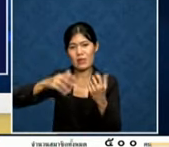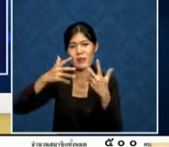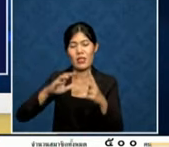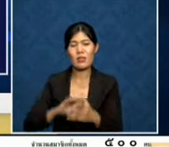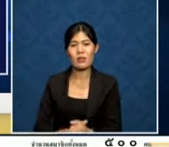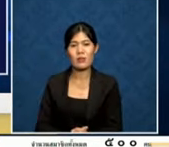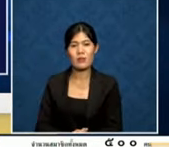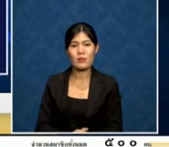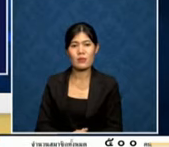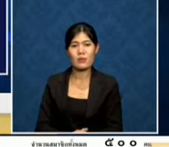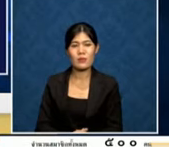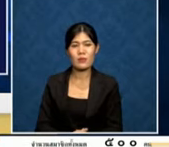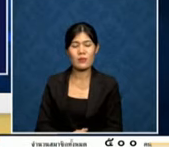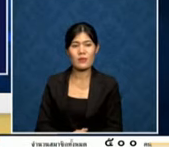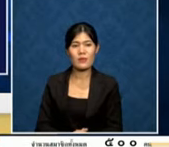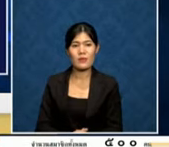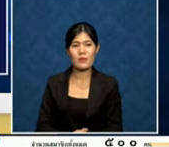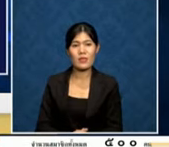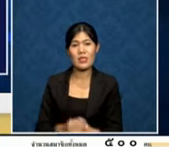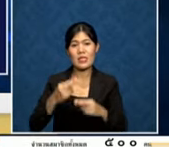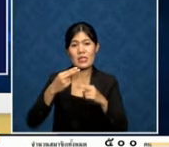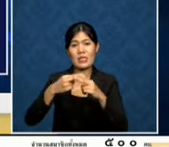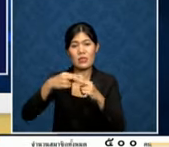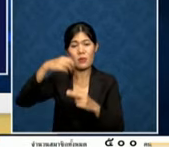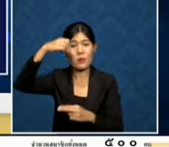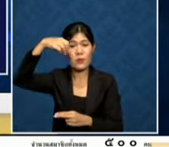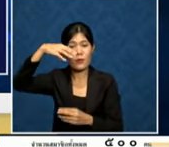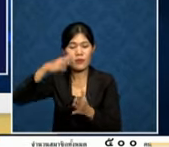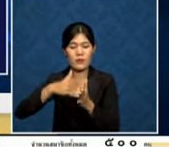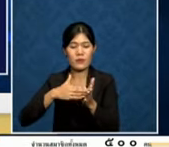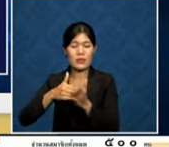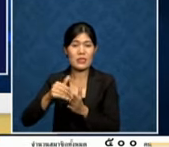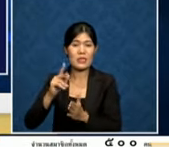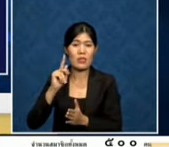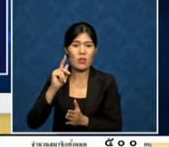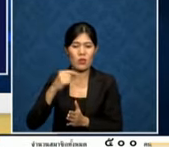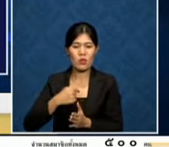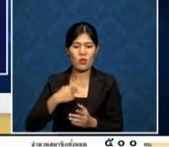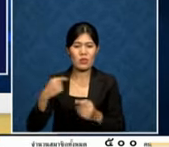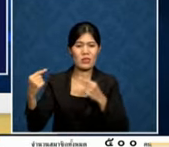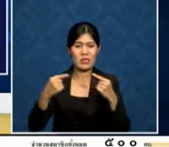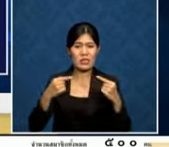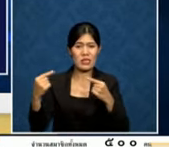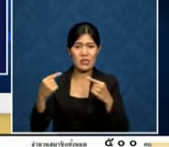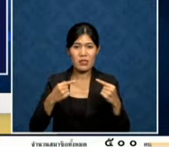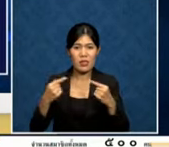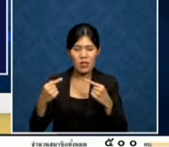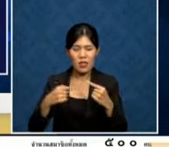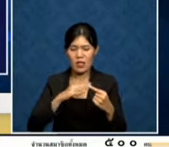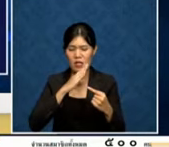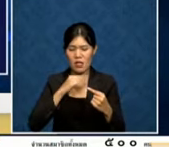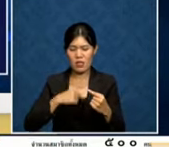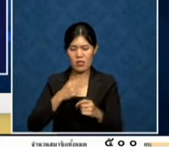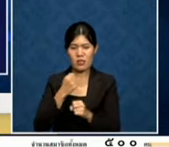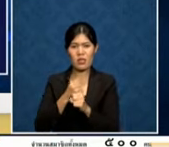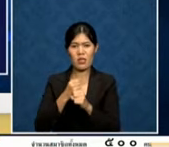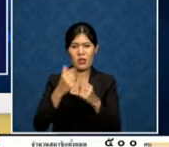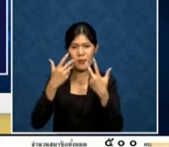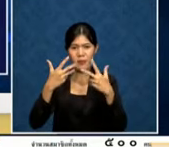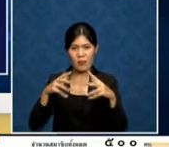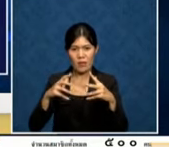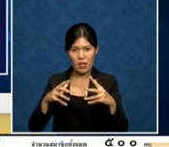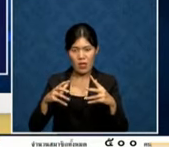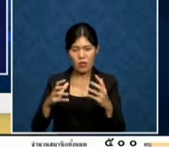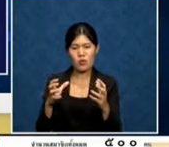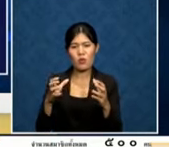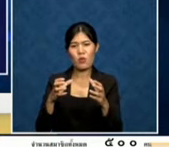จะเป็น utility Green tariไฟฟ้าสีเขียวของเราครับอันนี้ก็ยังเถียงกันอยู่เลยครับว่าทำออกมาแล้วทางสหภาพยุโรปเข